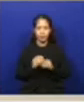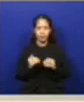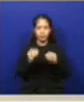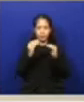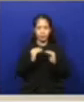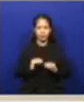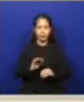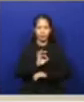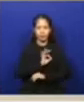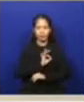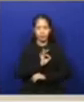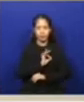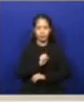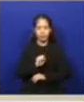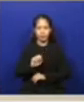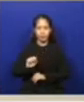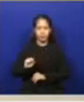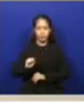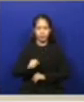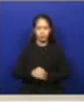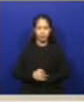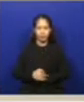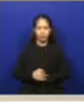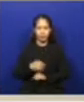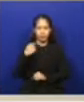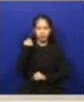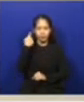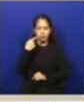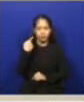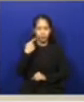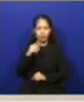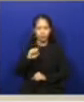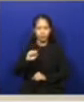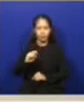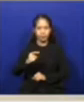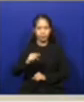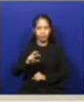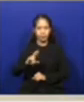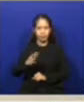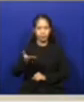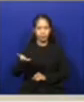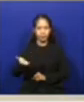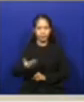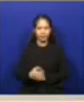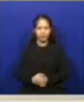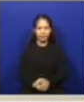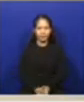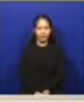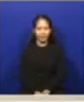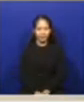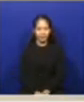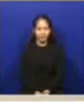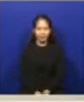าชิกท่านต่อไปคือนางสาวสรัสนันท์ อนุพรครับขอเชิญครับ